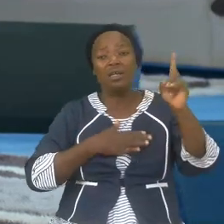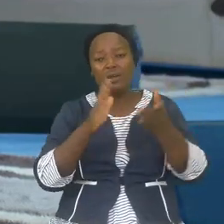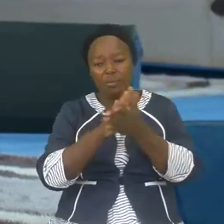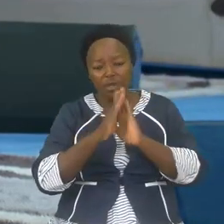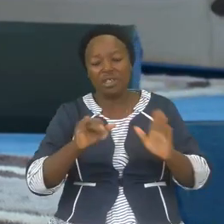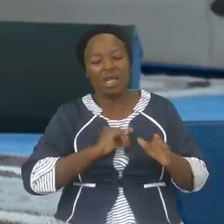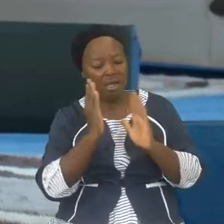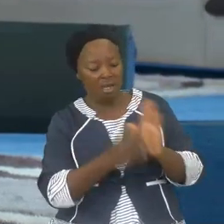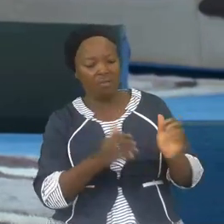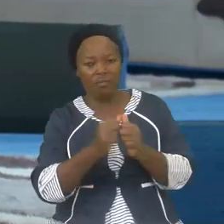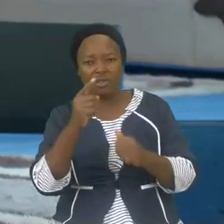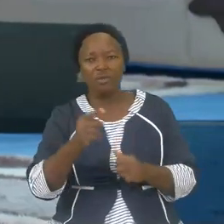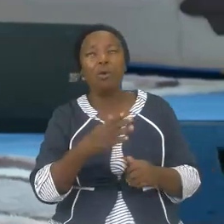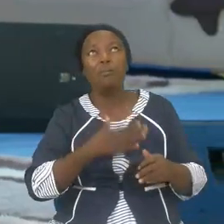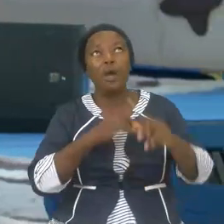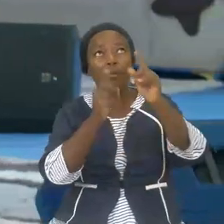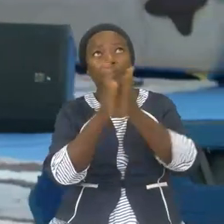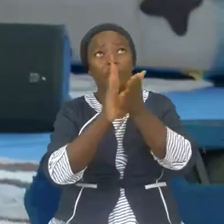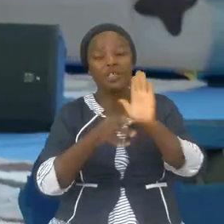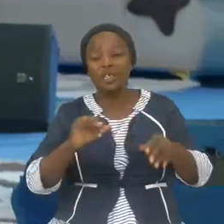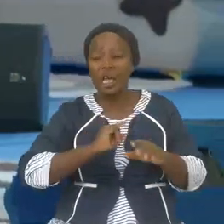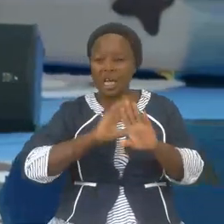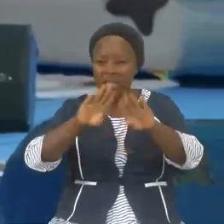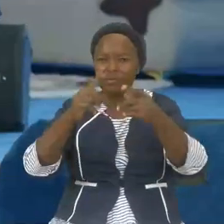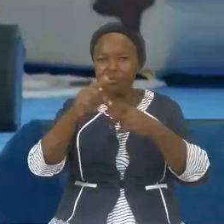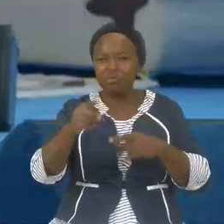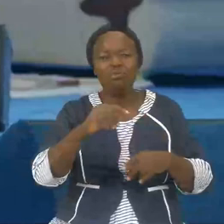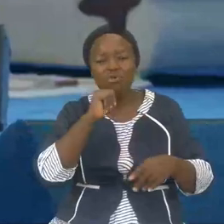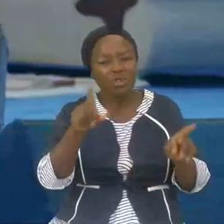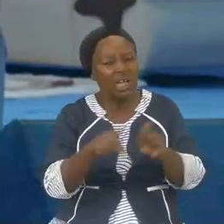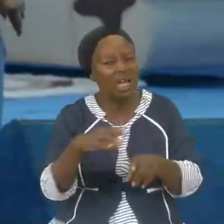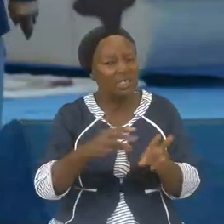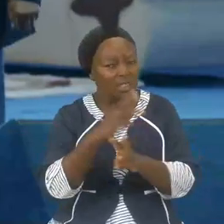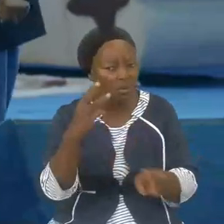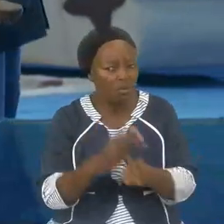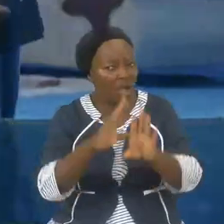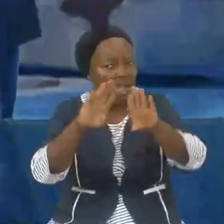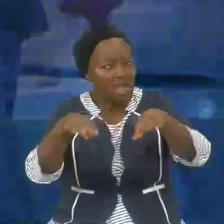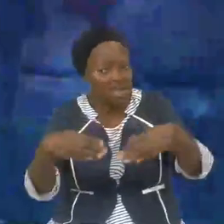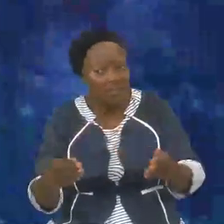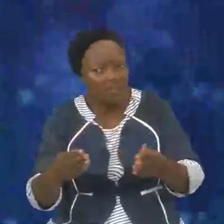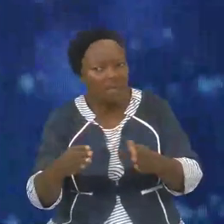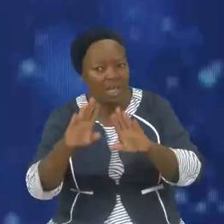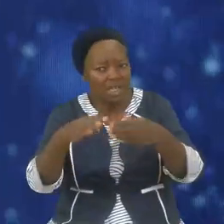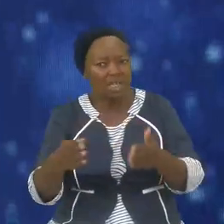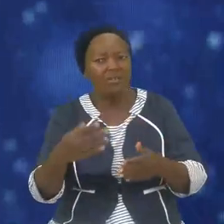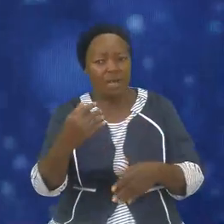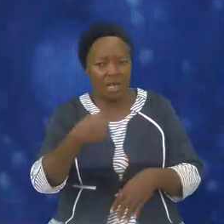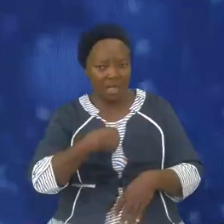paix. Je vous donne ma paix. Je ne vous donne pas comme le monde donne.